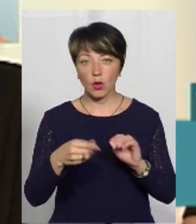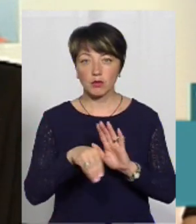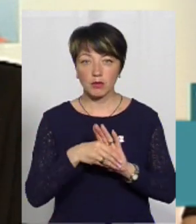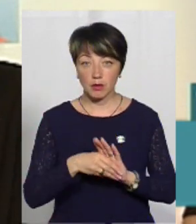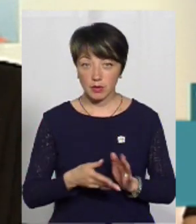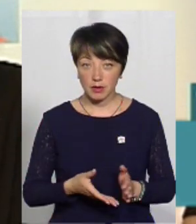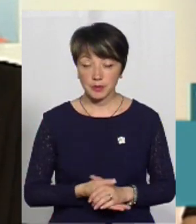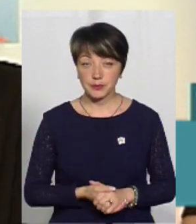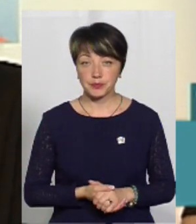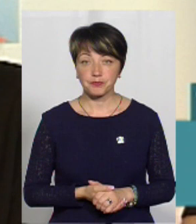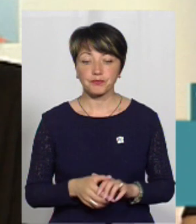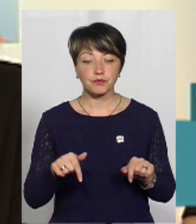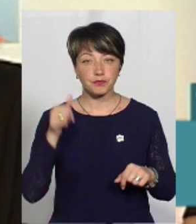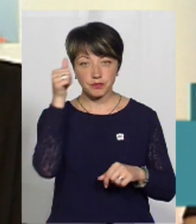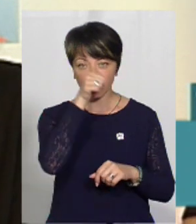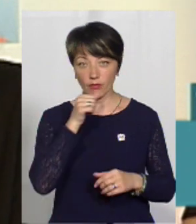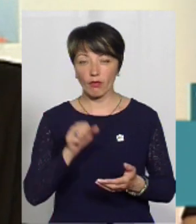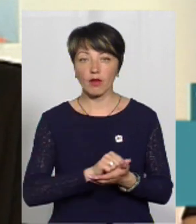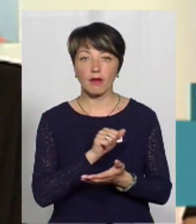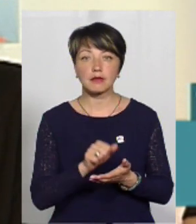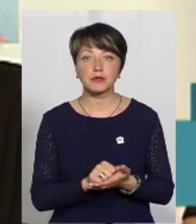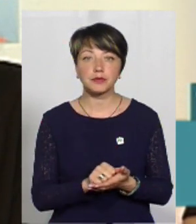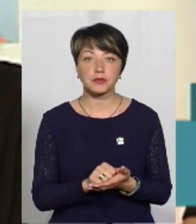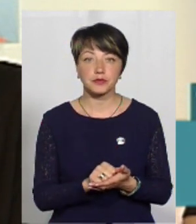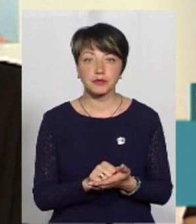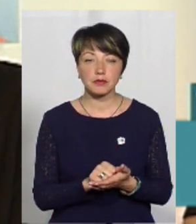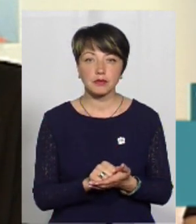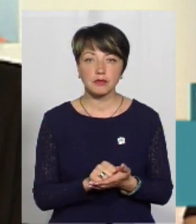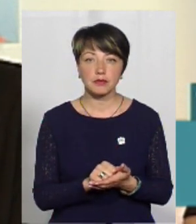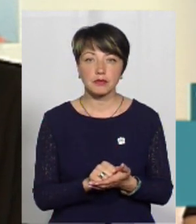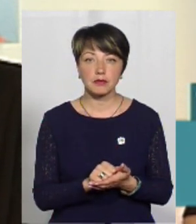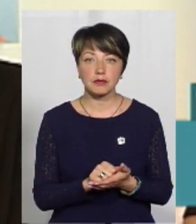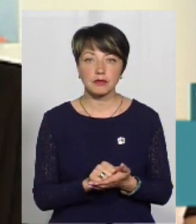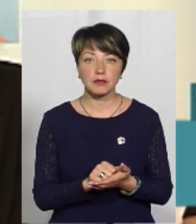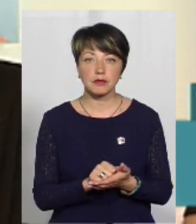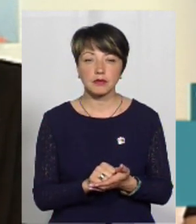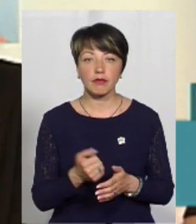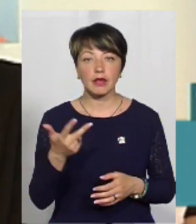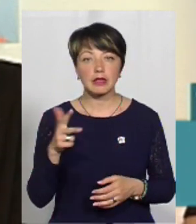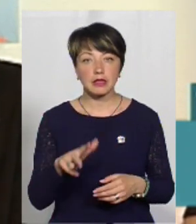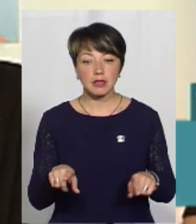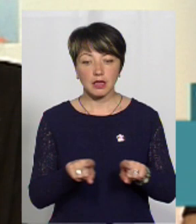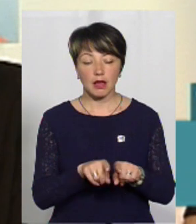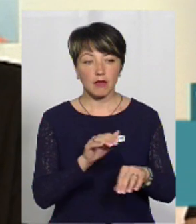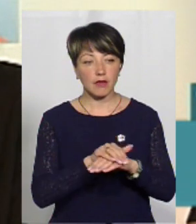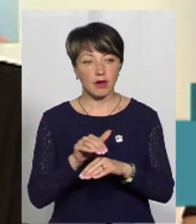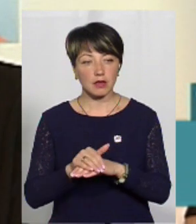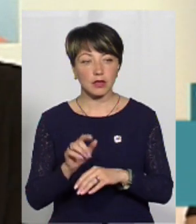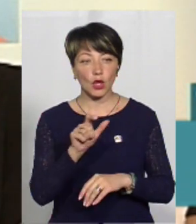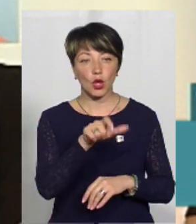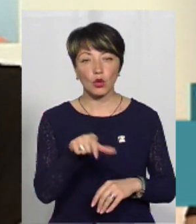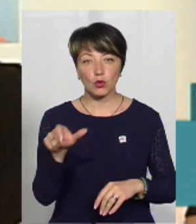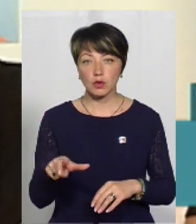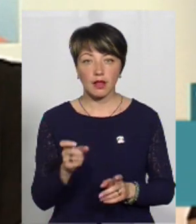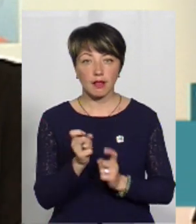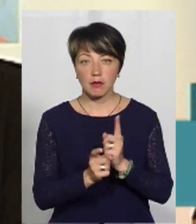отримання неправомірної вигоди. В цьому році ми задокументували вже працівниками відповідних служб, задокументовано 3 таких факти. Тому ті люди,